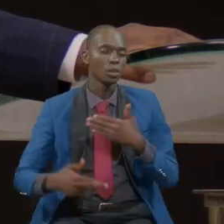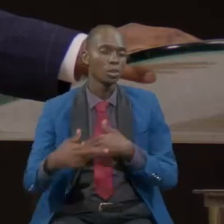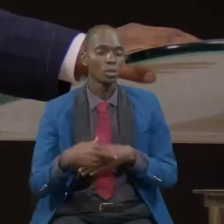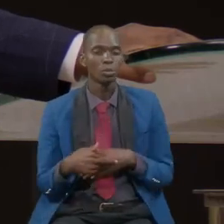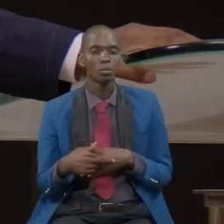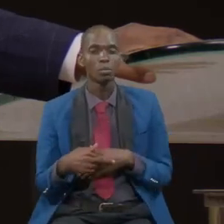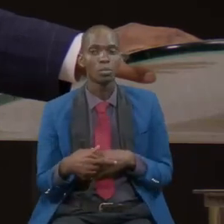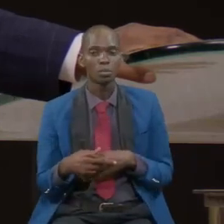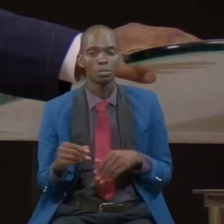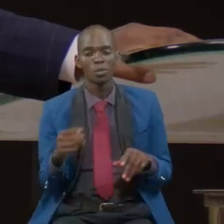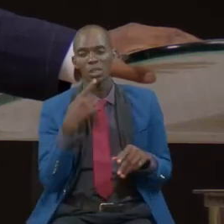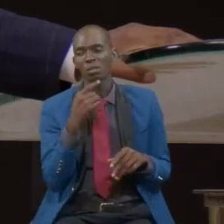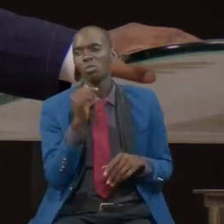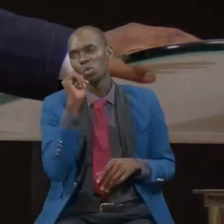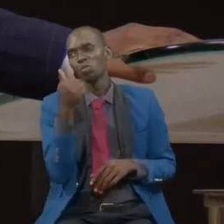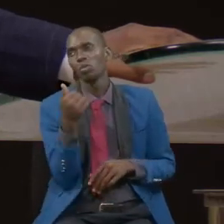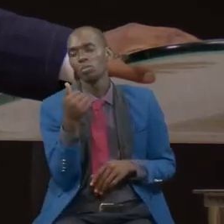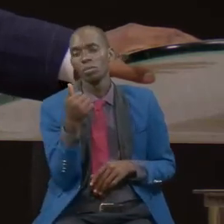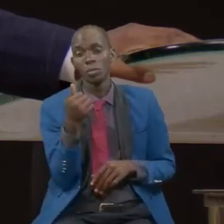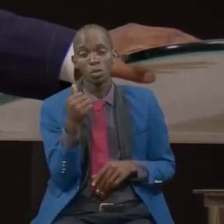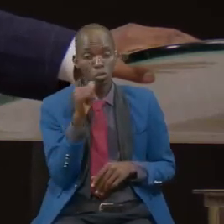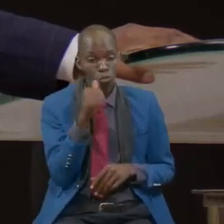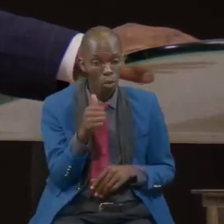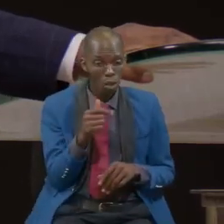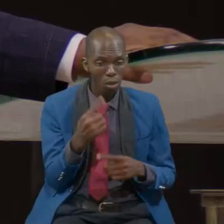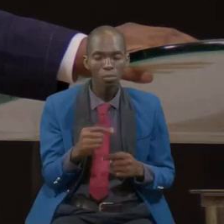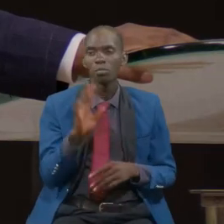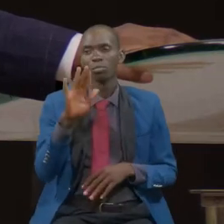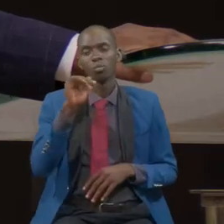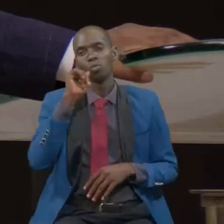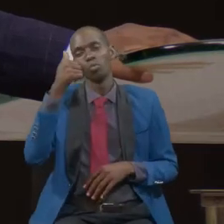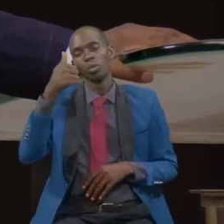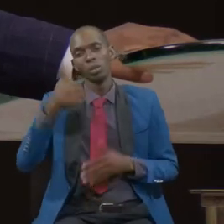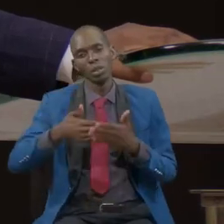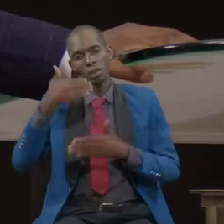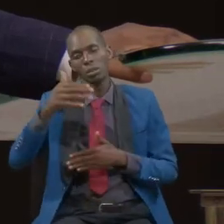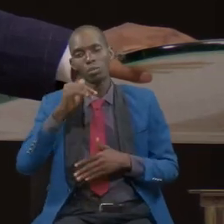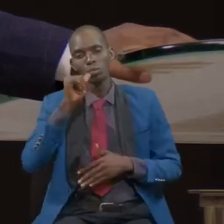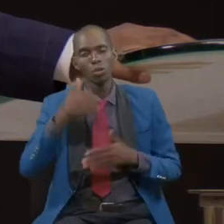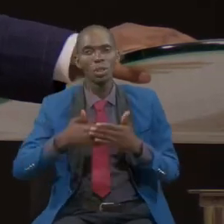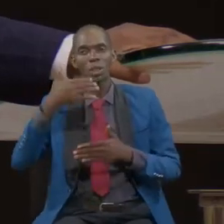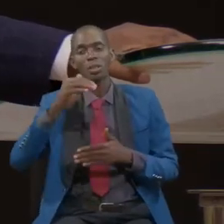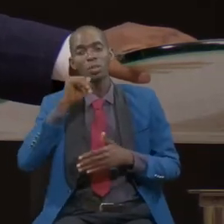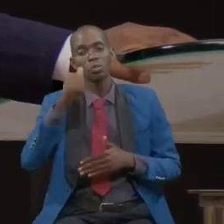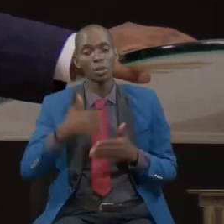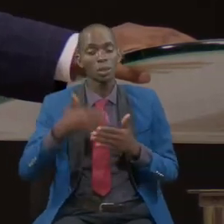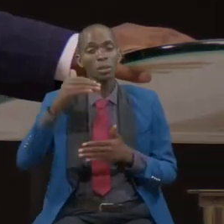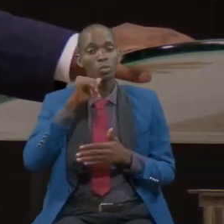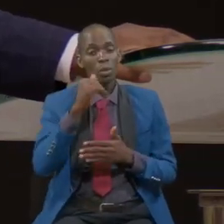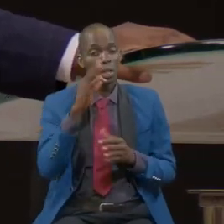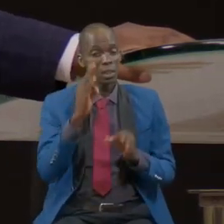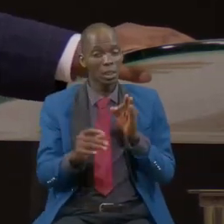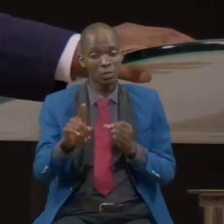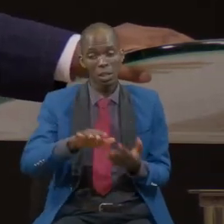et de telles personnes demain demain demain demain il ne reviennent jamais et s'il